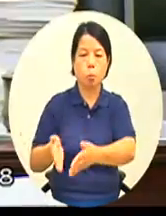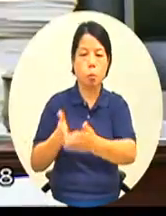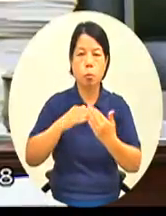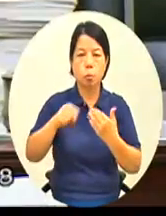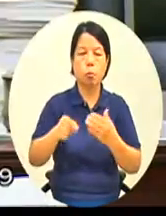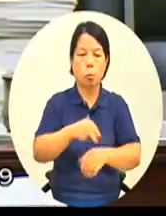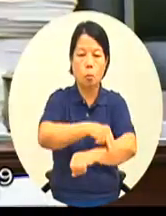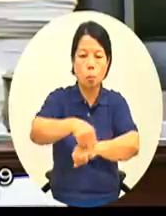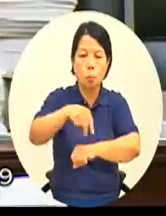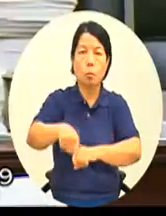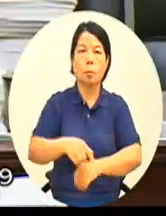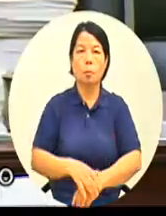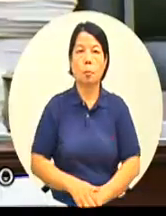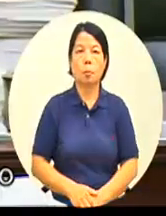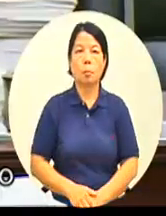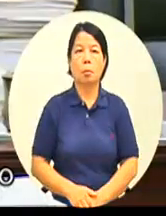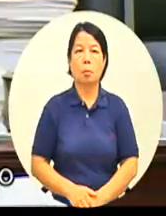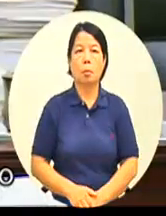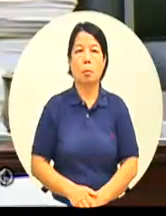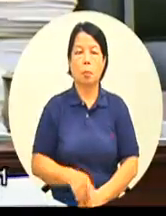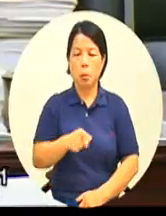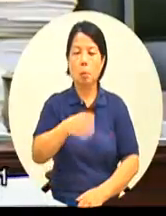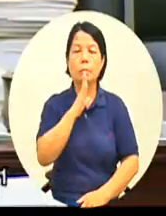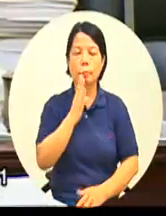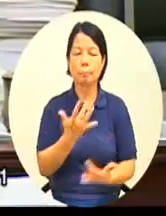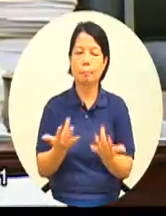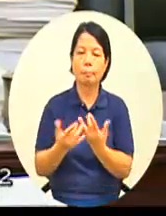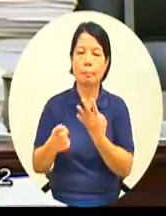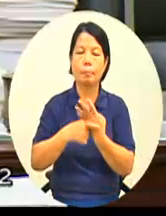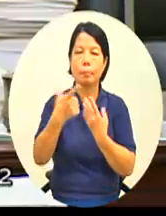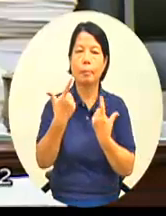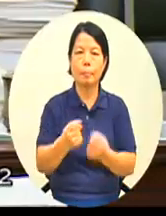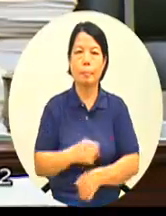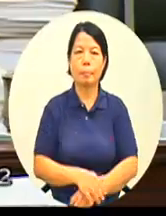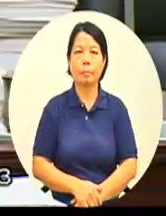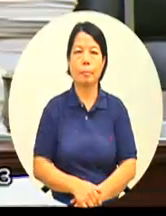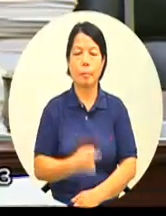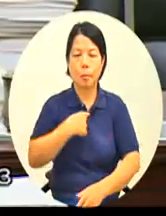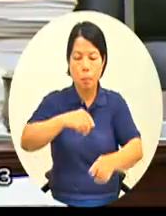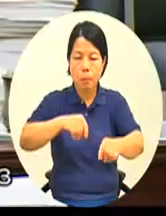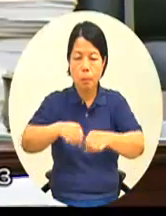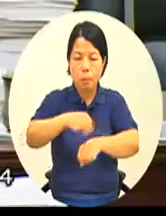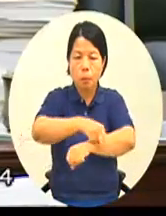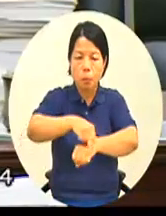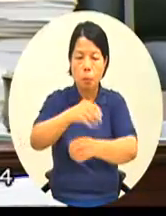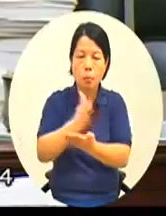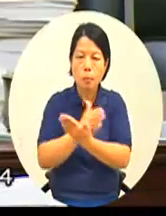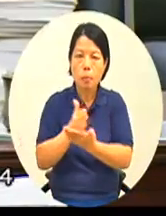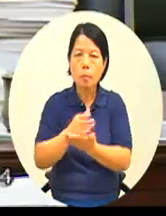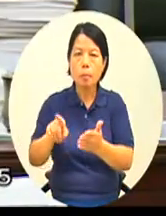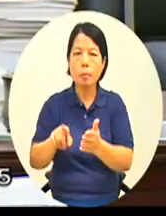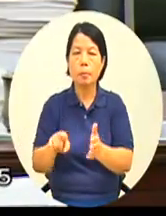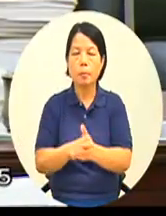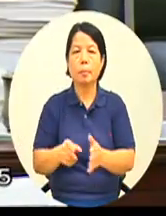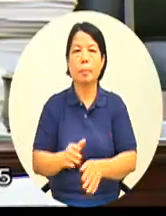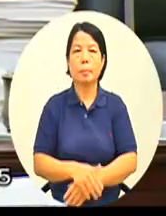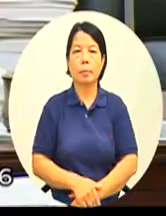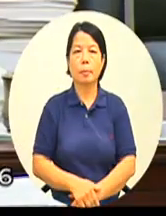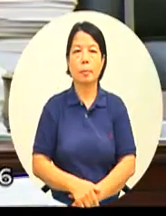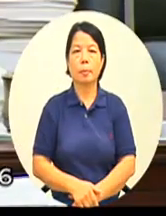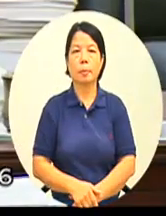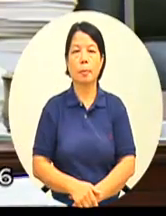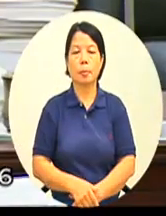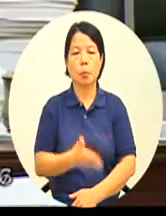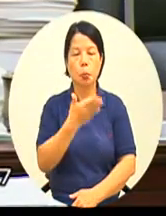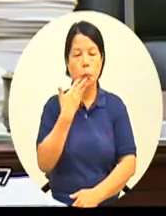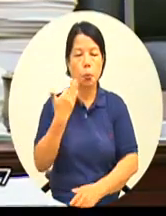计，它变成也刚刚讲是一个产业。那所以说我们在规划、在评鉴每一个所谓的相关的长